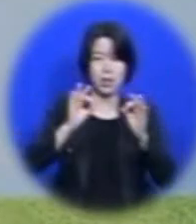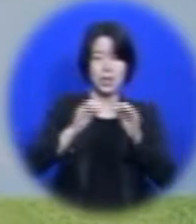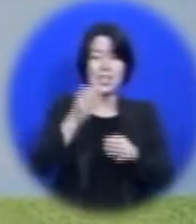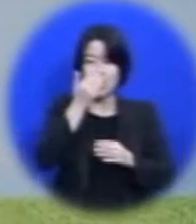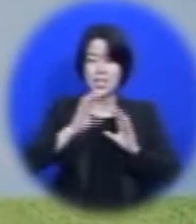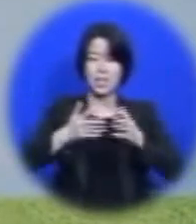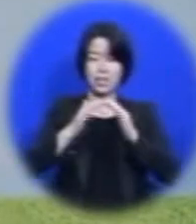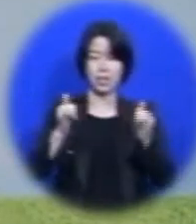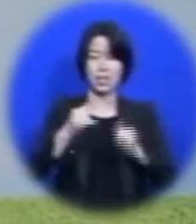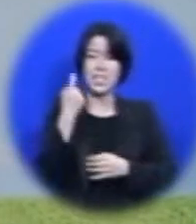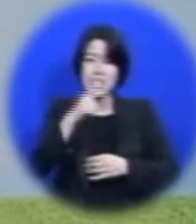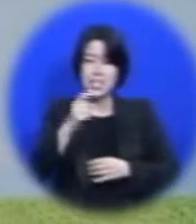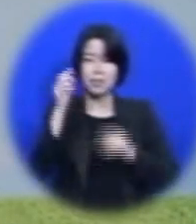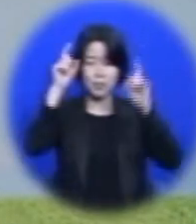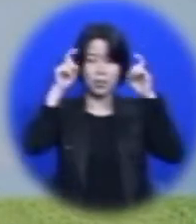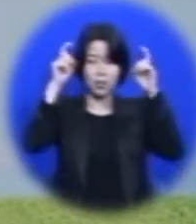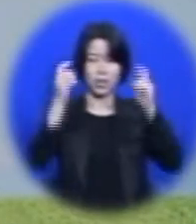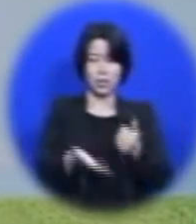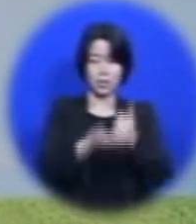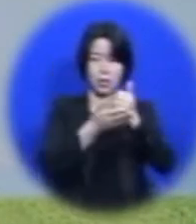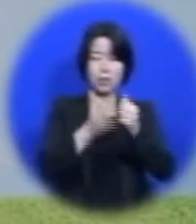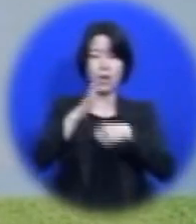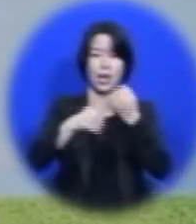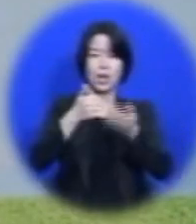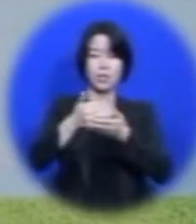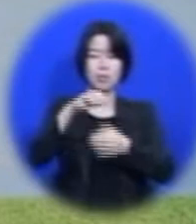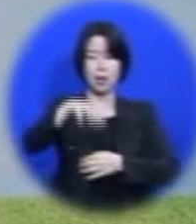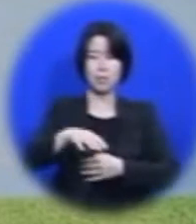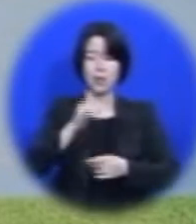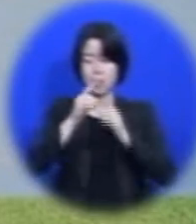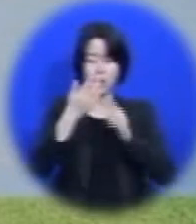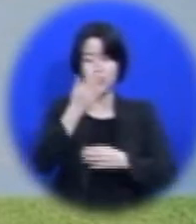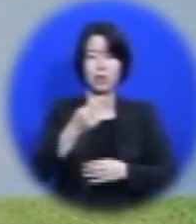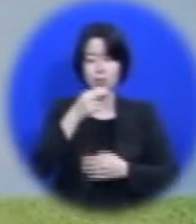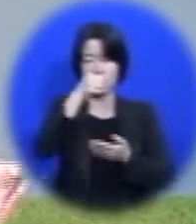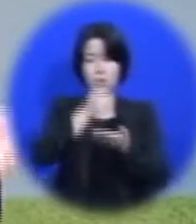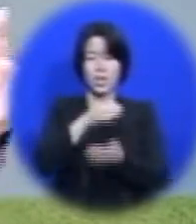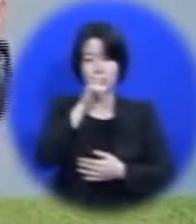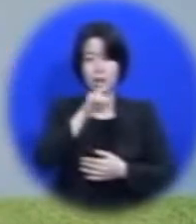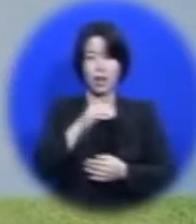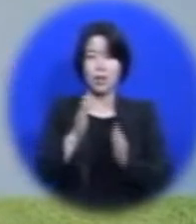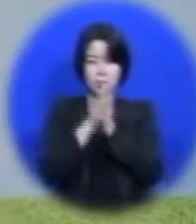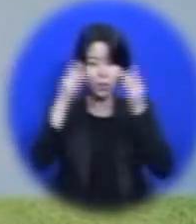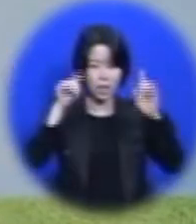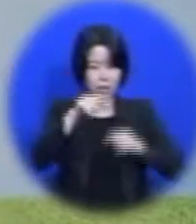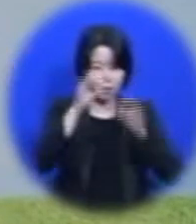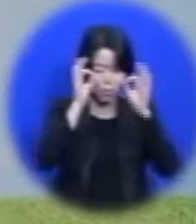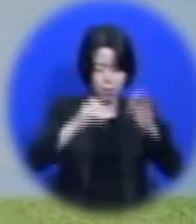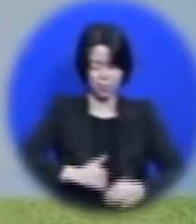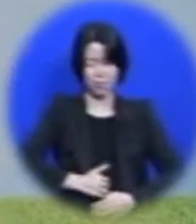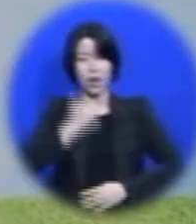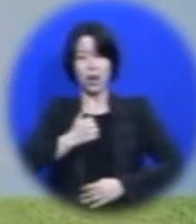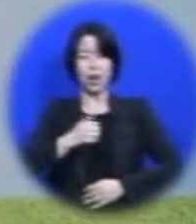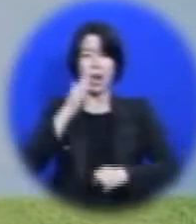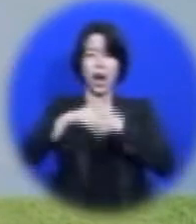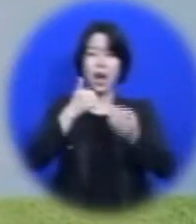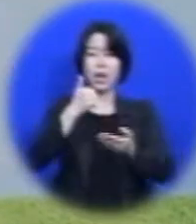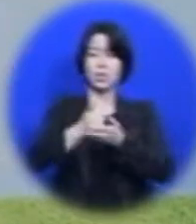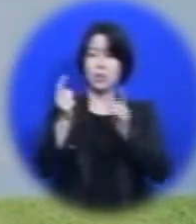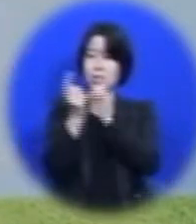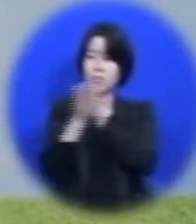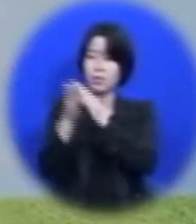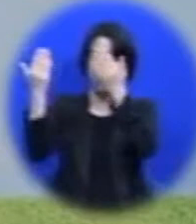섬기고 하나님 앞에 말할 수 없는 죄를 지었을 때 모세가 그걸 보고 얼마나 화가 났는지 하나님이 직접 주신